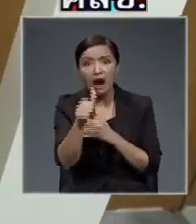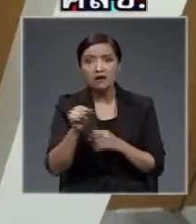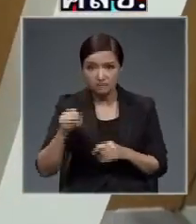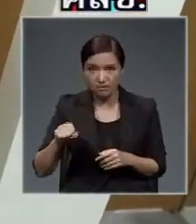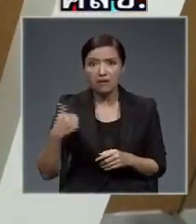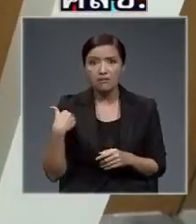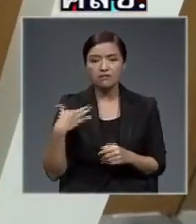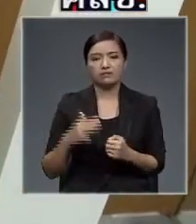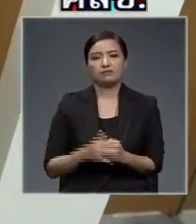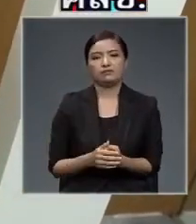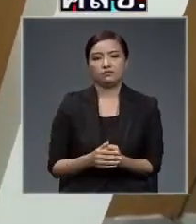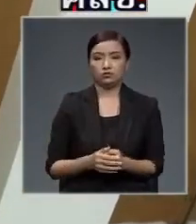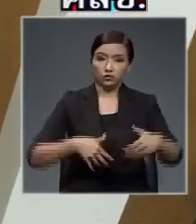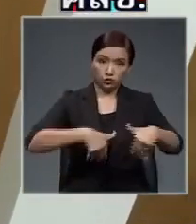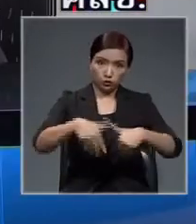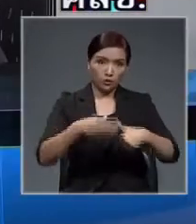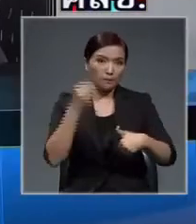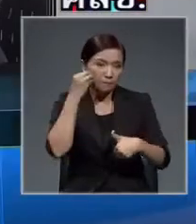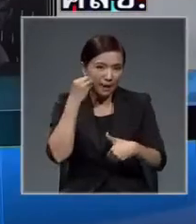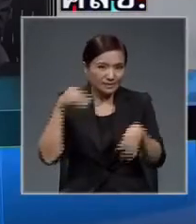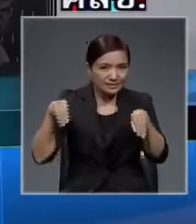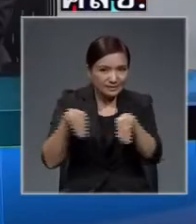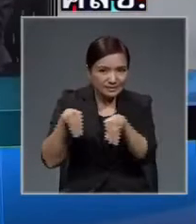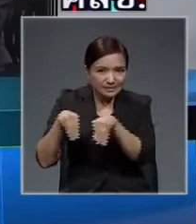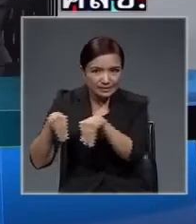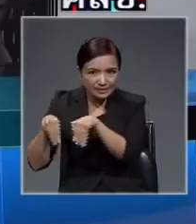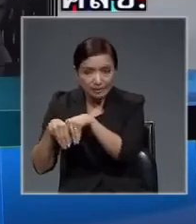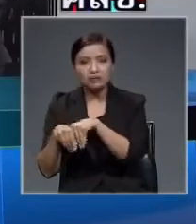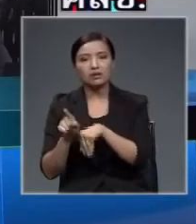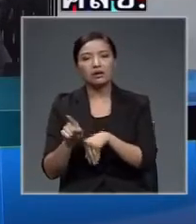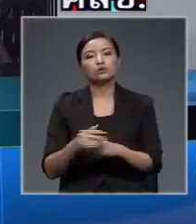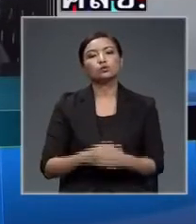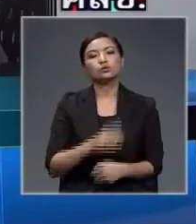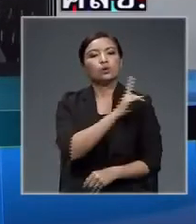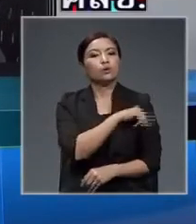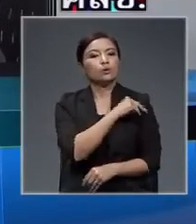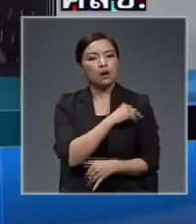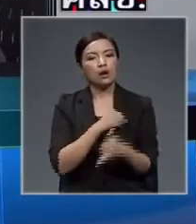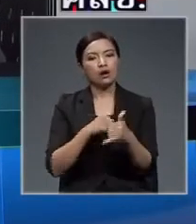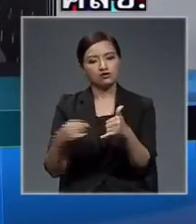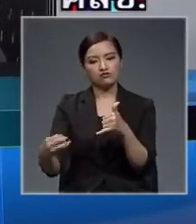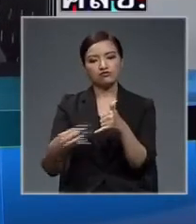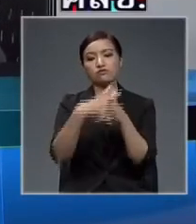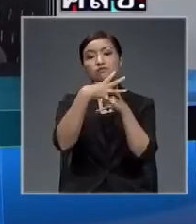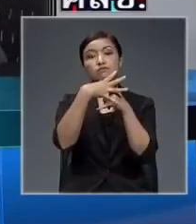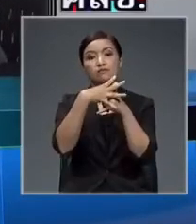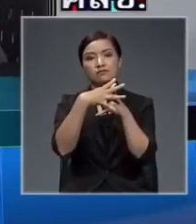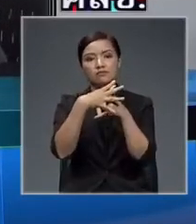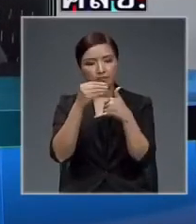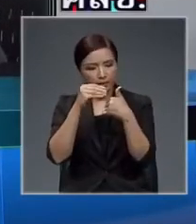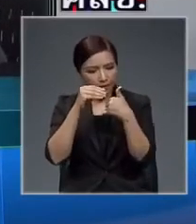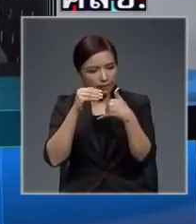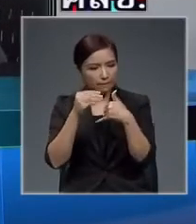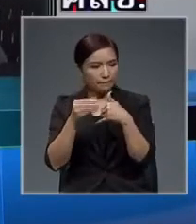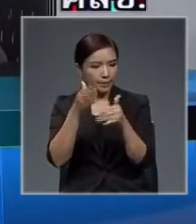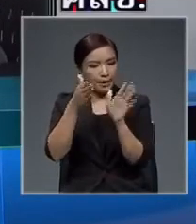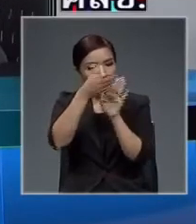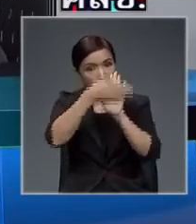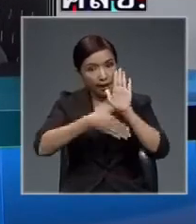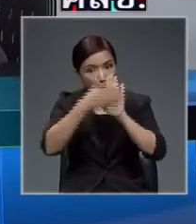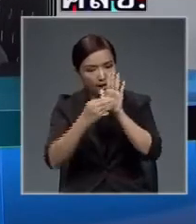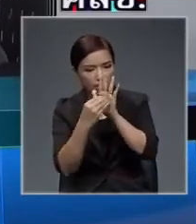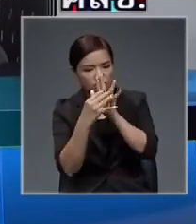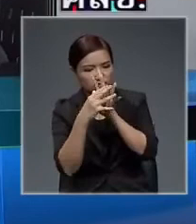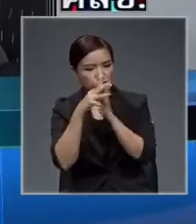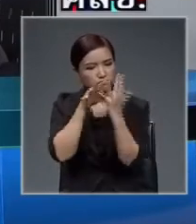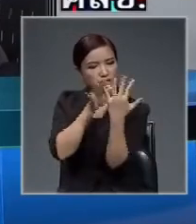ที่อยู่ติดกันกับบ้านเรือนประชาชนนะคะพอคุณหมอถ่ายทีก็จริงๆก็รังสีนั้นก็อาจจะทะลุไปบ้านข้างๆนะคะ